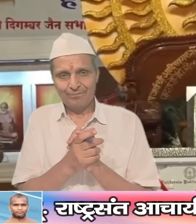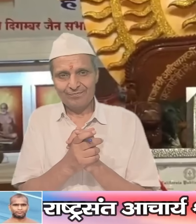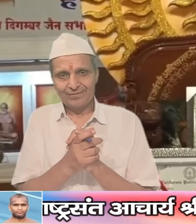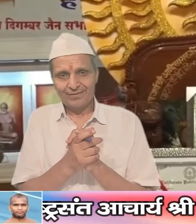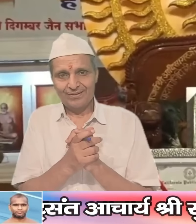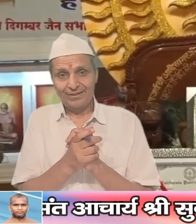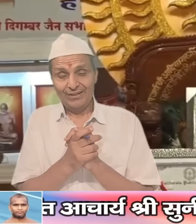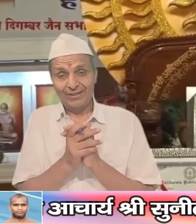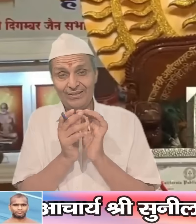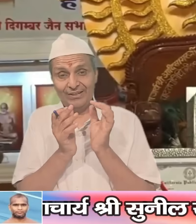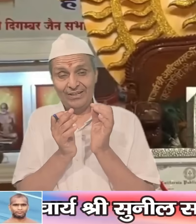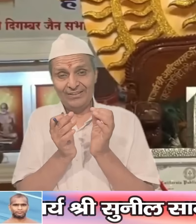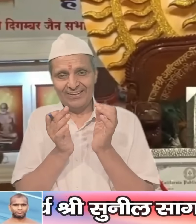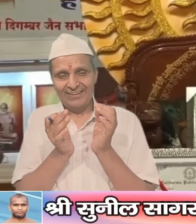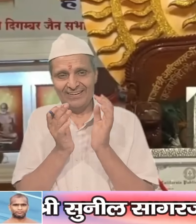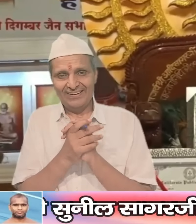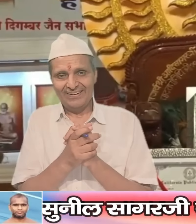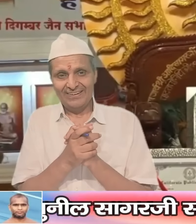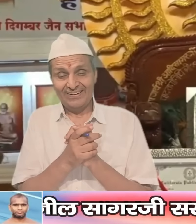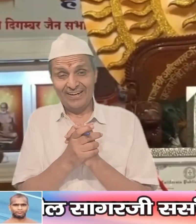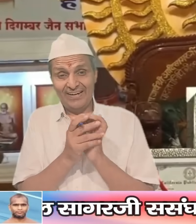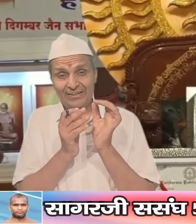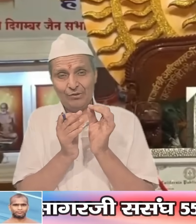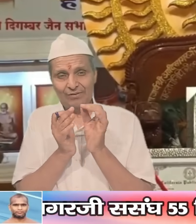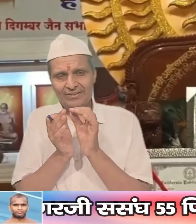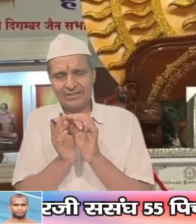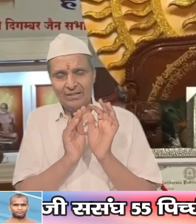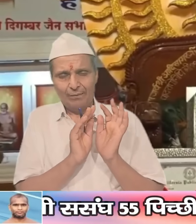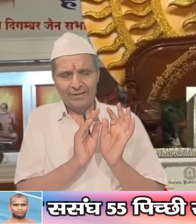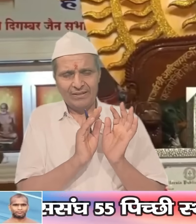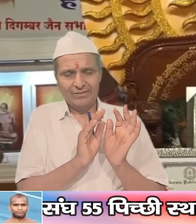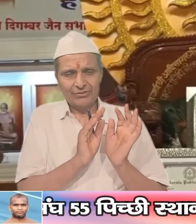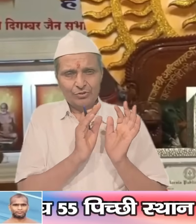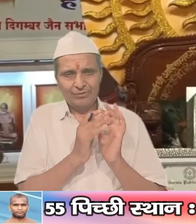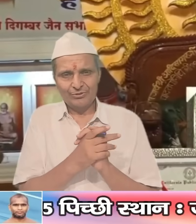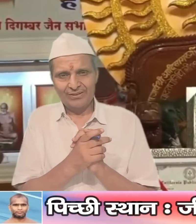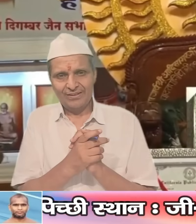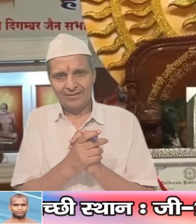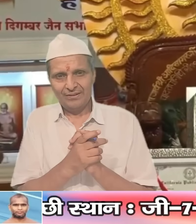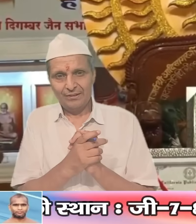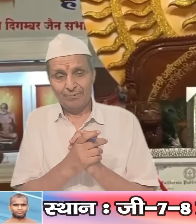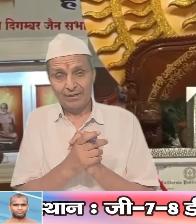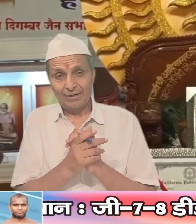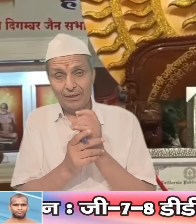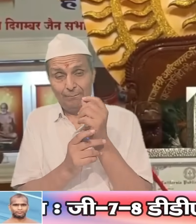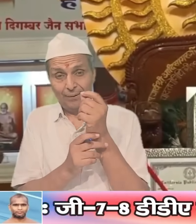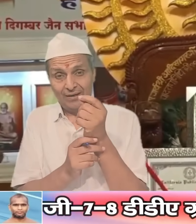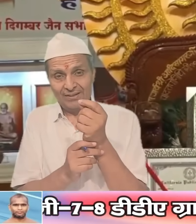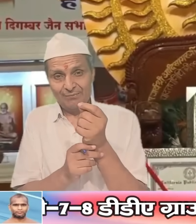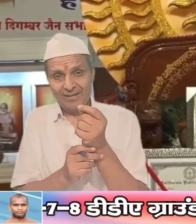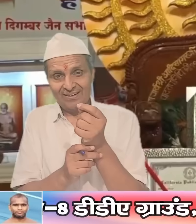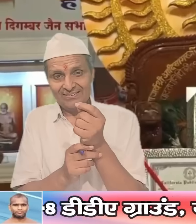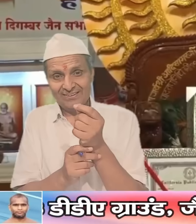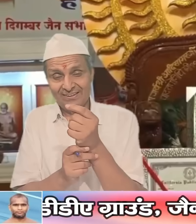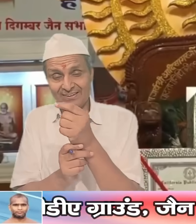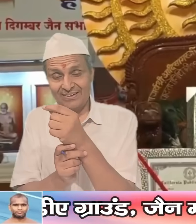हैं, डीलिट के लिए डायरेक्टरेट ऑफ लिटरेचर हमारे कई संतों को मिल चुकी है, पर प्राकृत